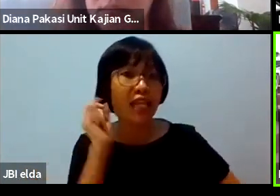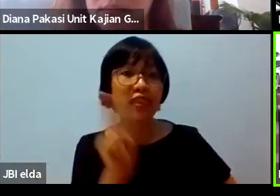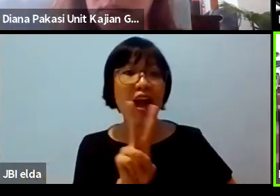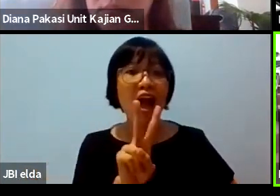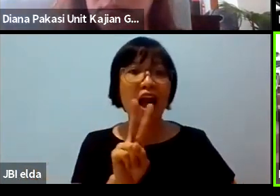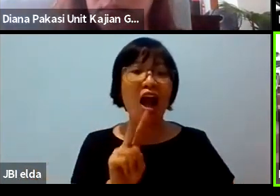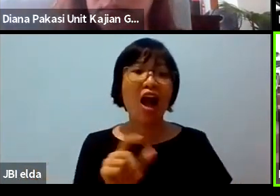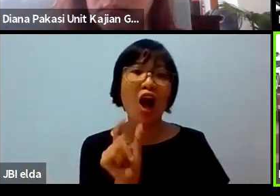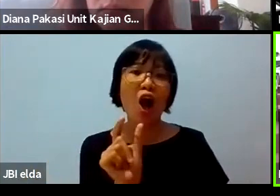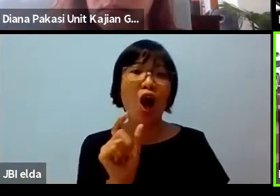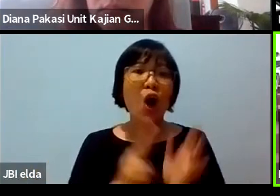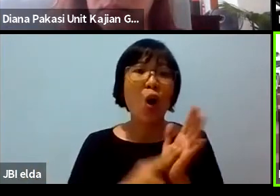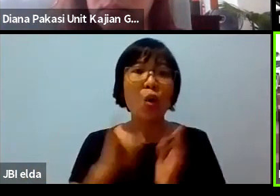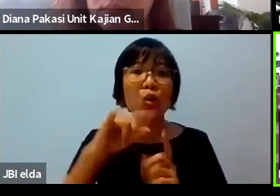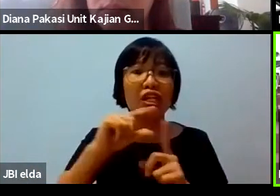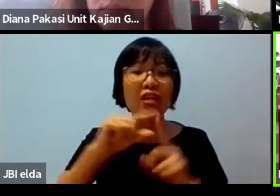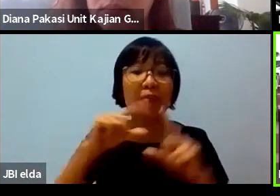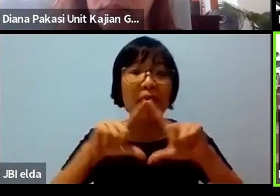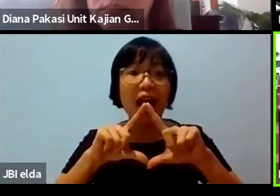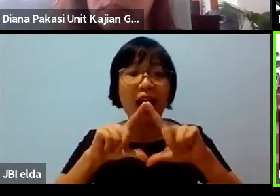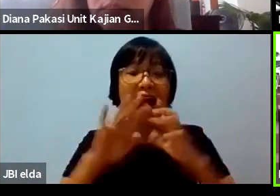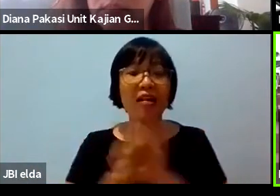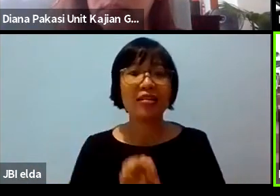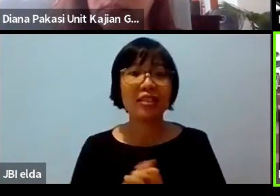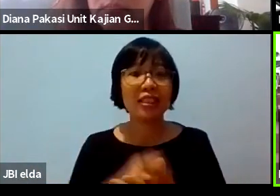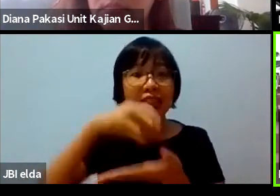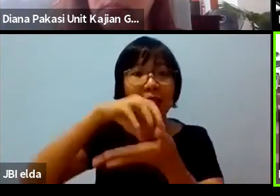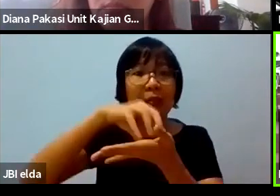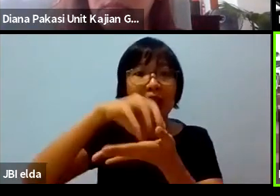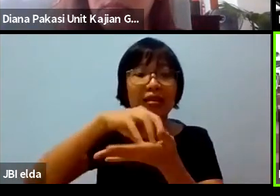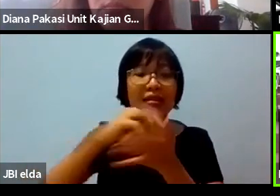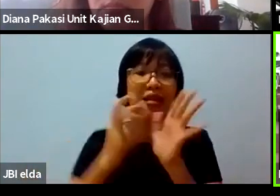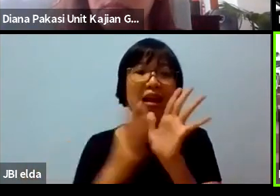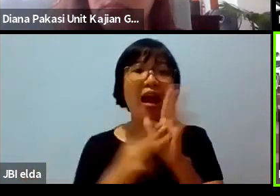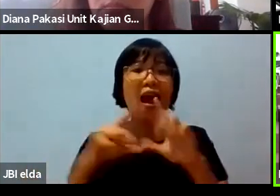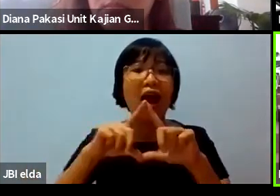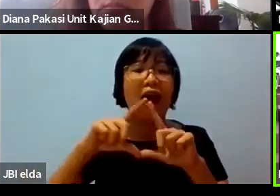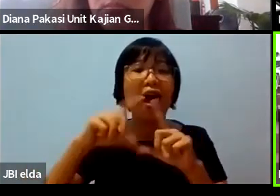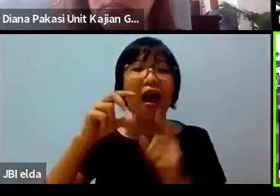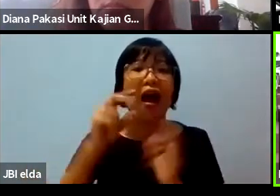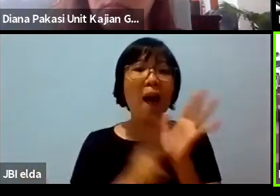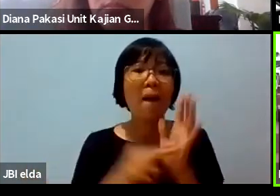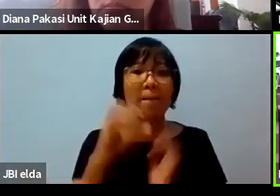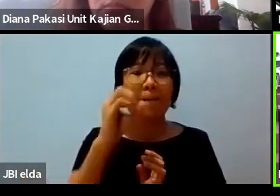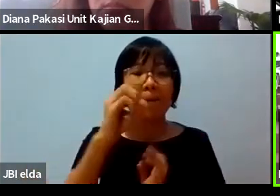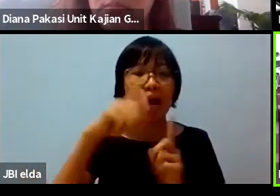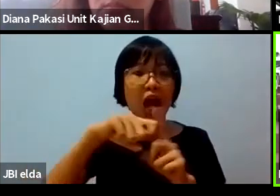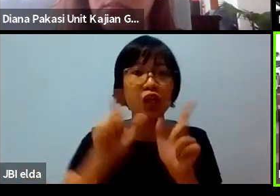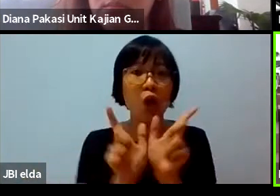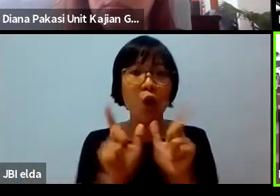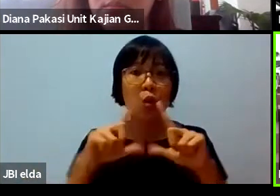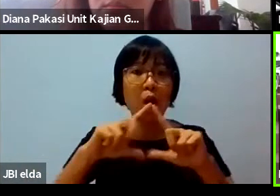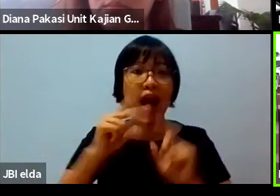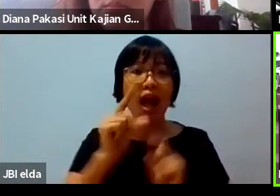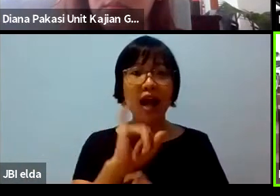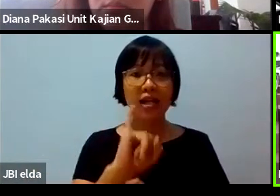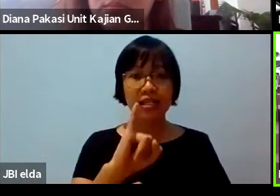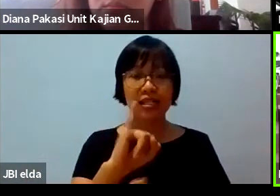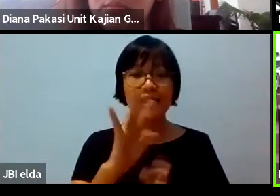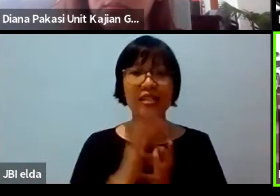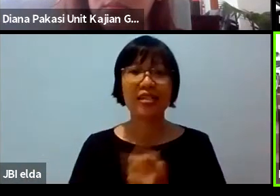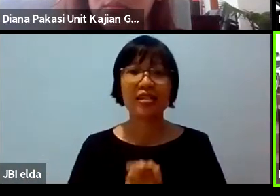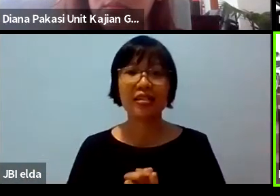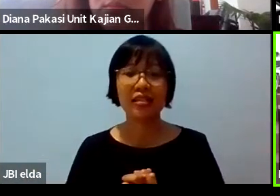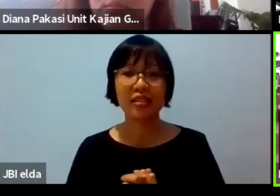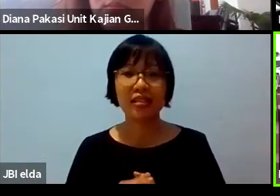Posisi kita ada di Manokwari dan dalam progres mengikuti jejak, rekam jejak suami